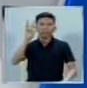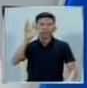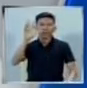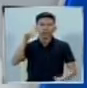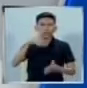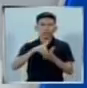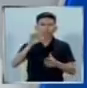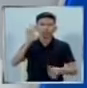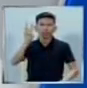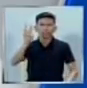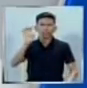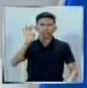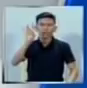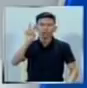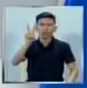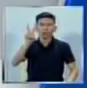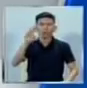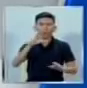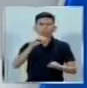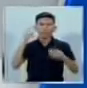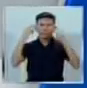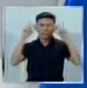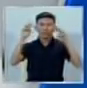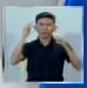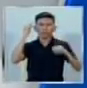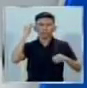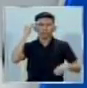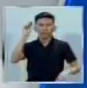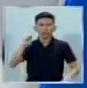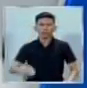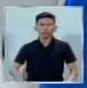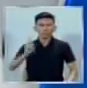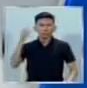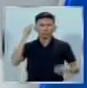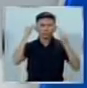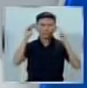365,682. Sa pagka-vice-alkalde naman, nangunguna si Gian Soto na mayroong boto na